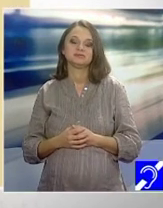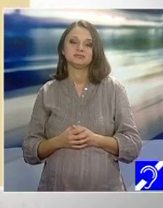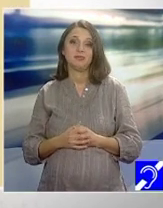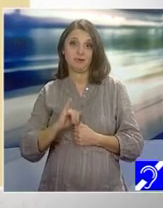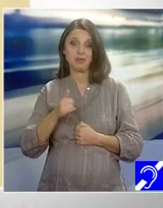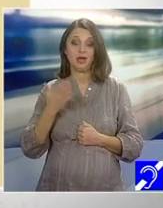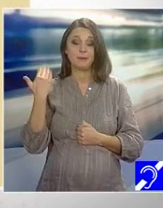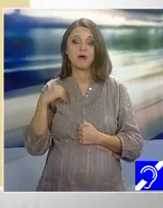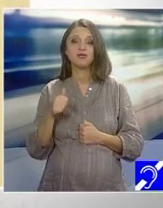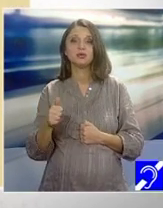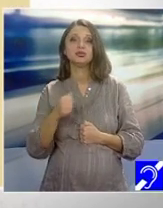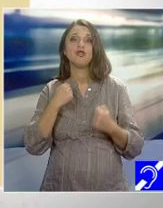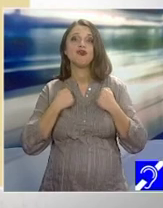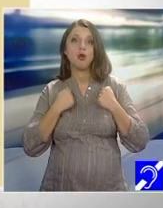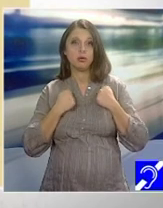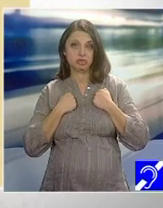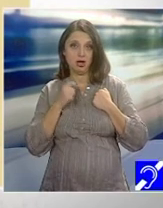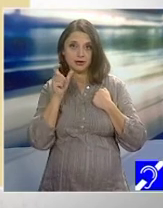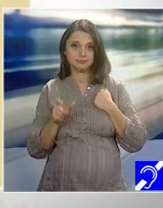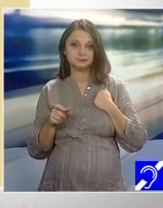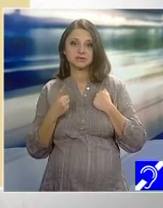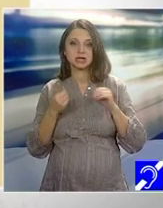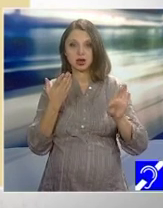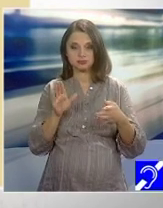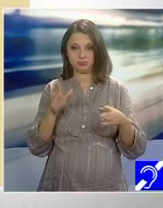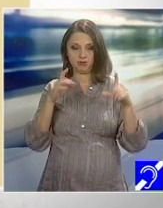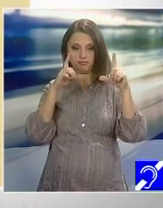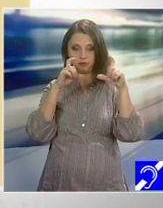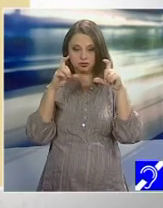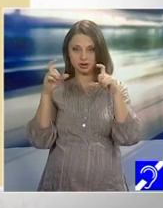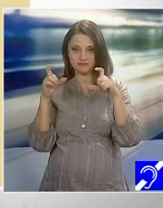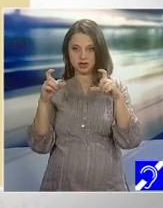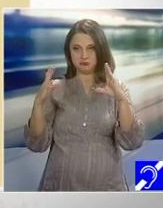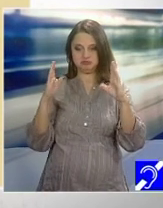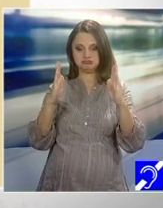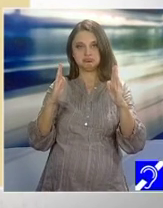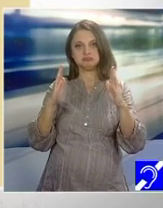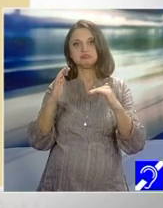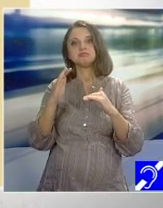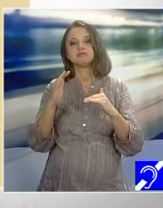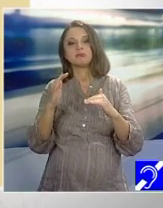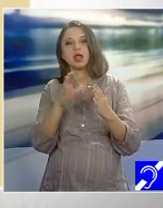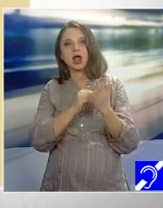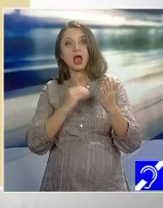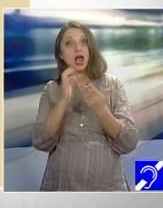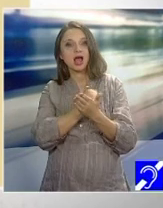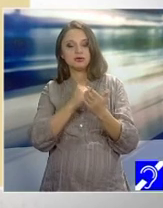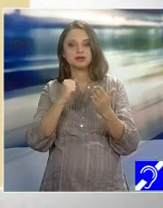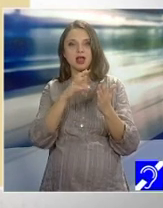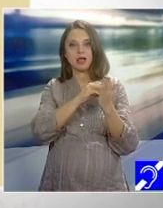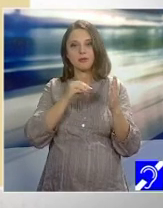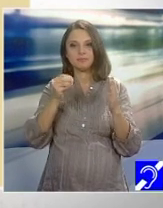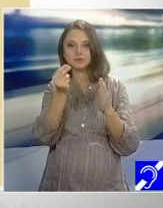un voluntar care, pornind de la fotografia monumentului respectiv, a reușit să realizeze